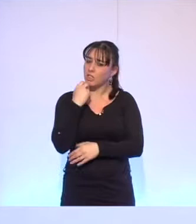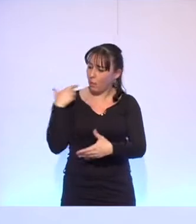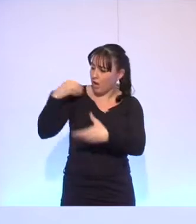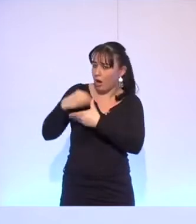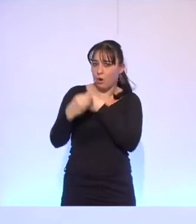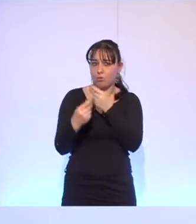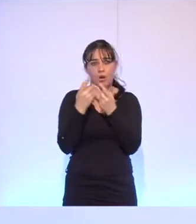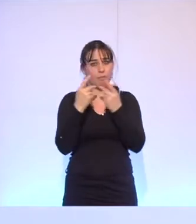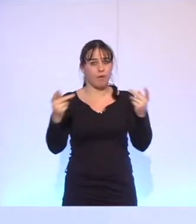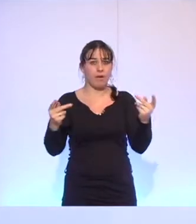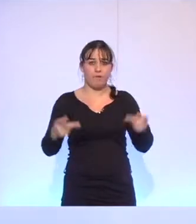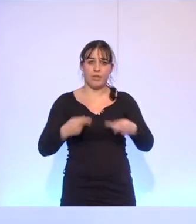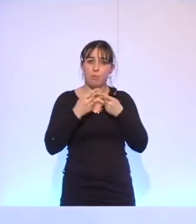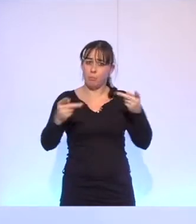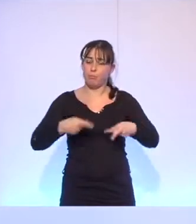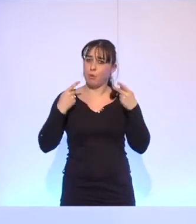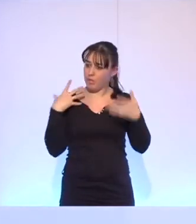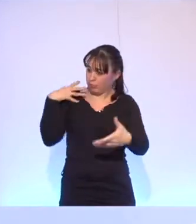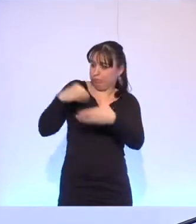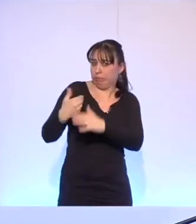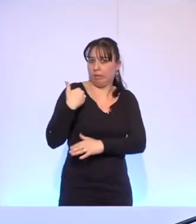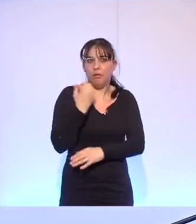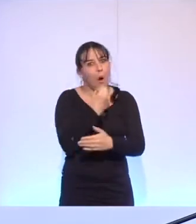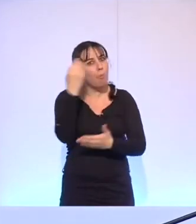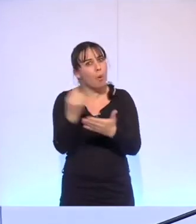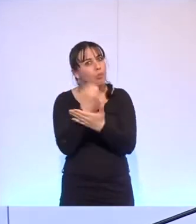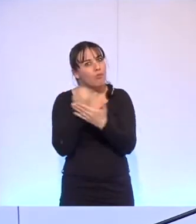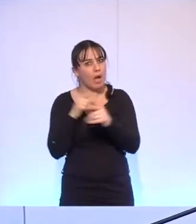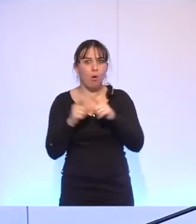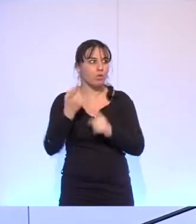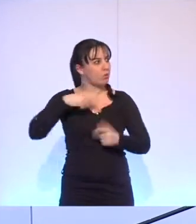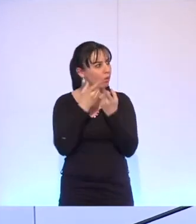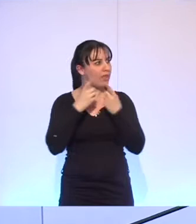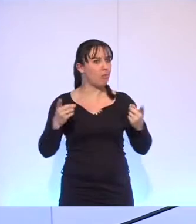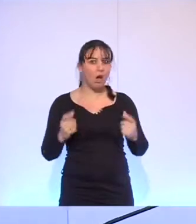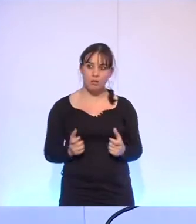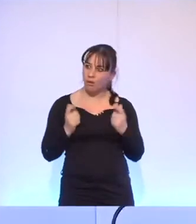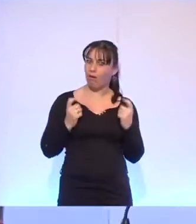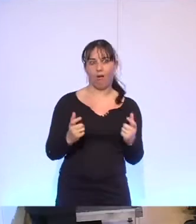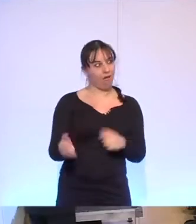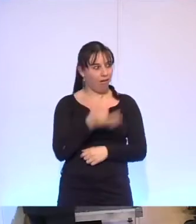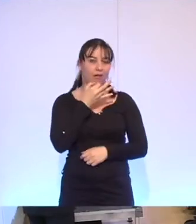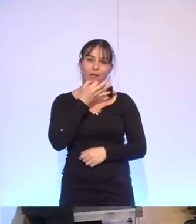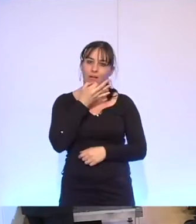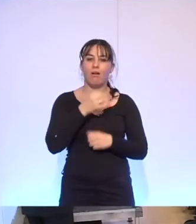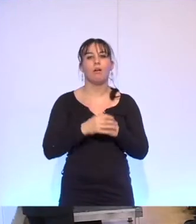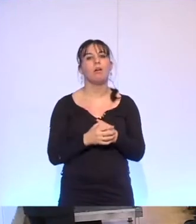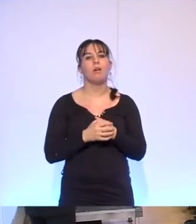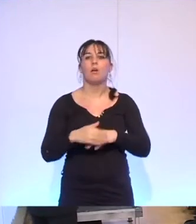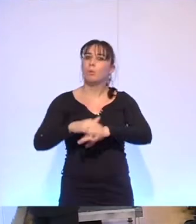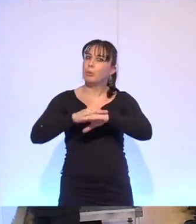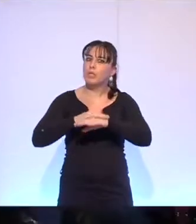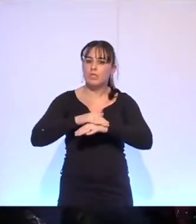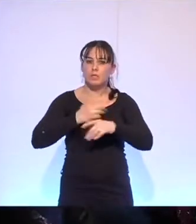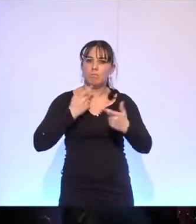dans la vie publique. C'est une bonne nouvelle et c'est une chance pour notre démocratie. La politique moderne, ce n'est